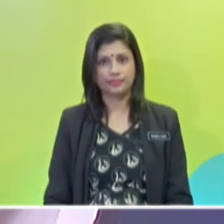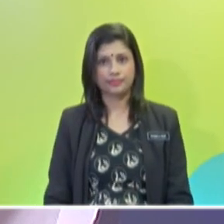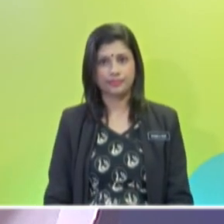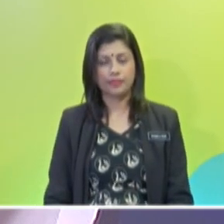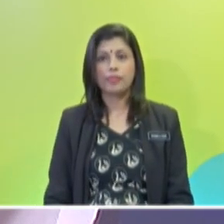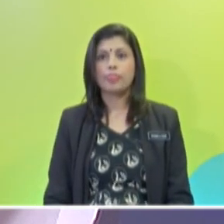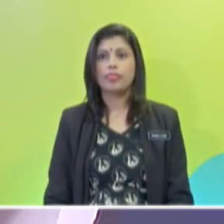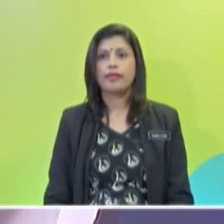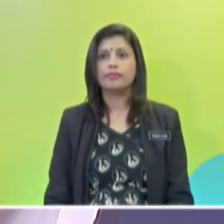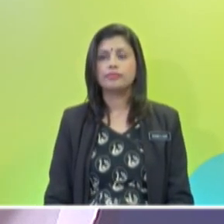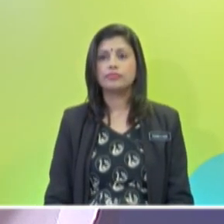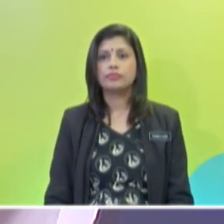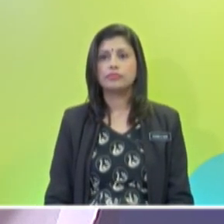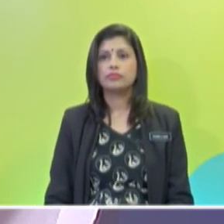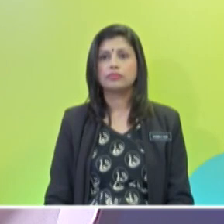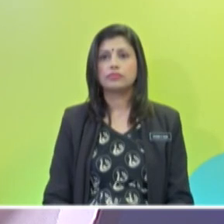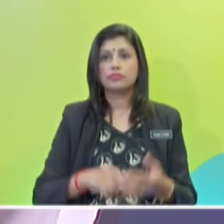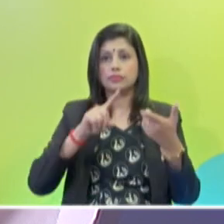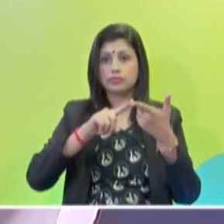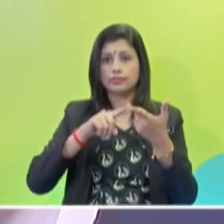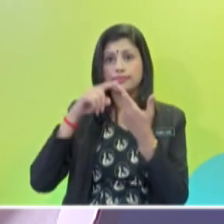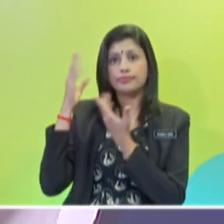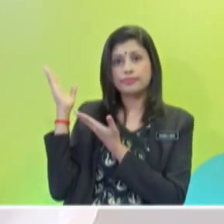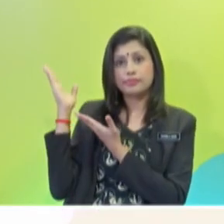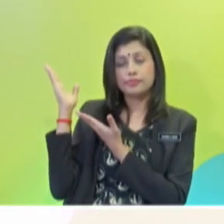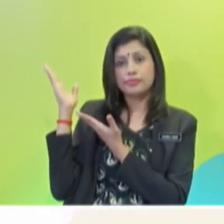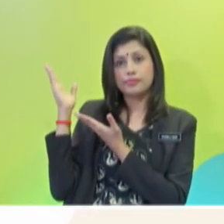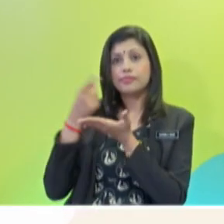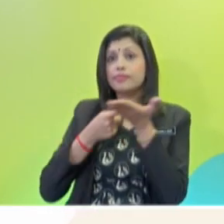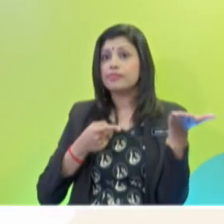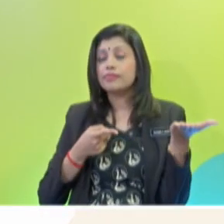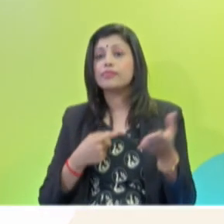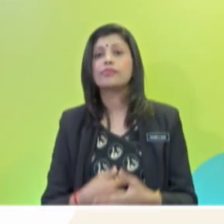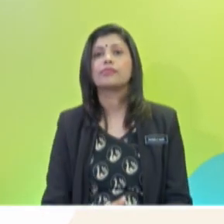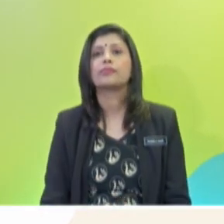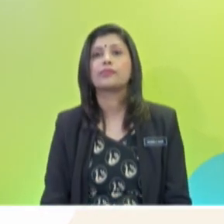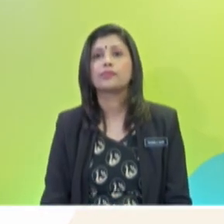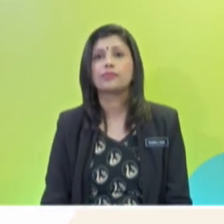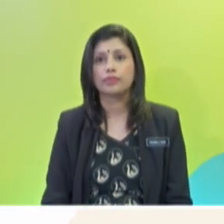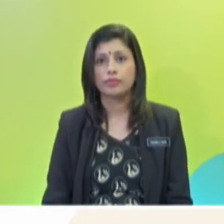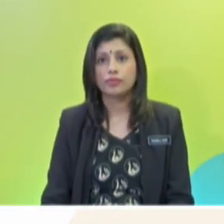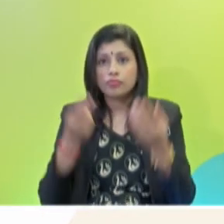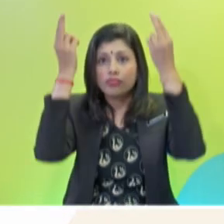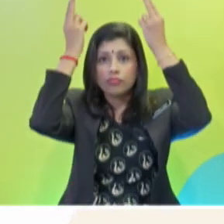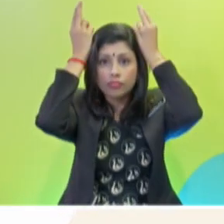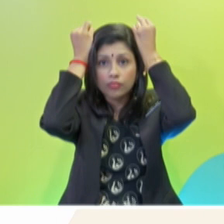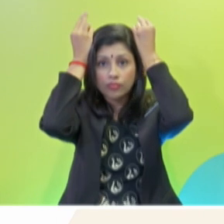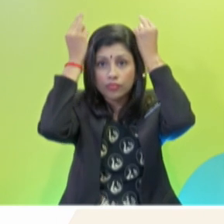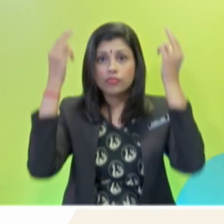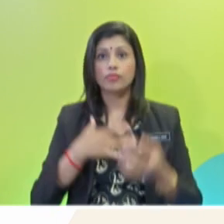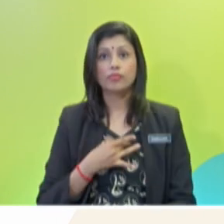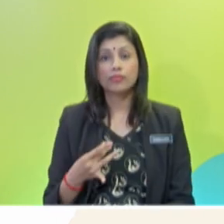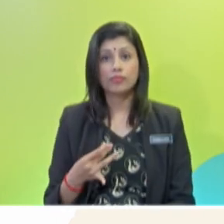pertama. Aha. Yang kedua. Ha. Ini sayur? Ini Arnab suka makan, cikgu. Jadi sayur apa